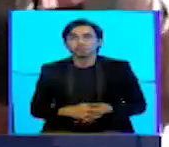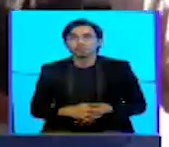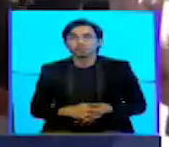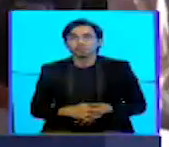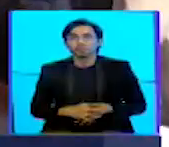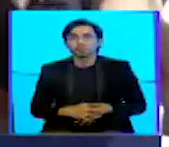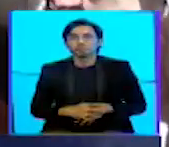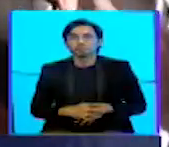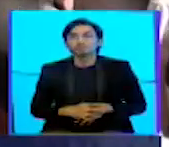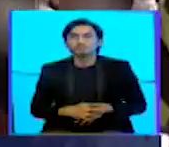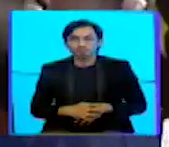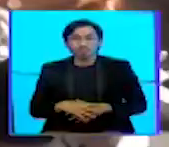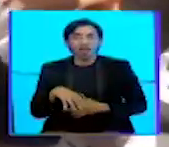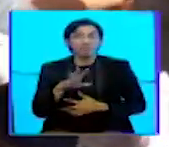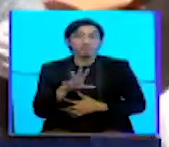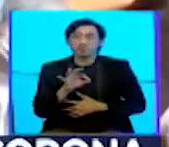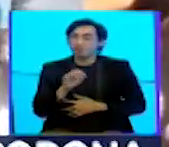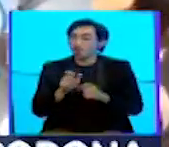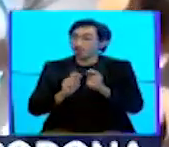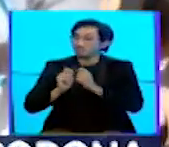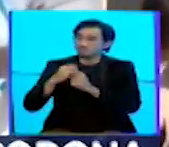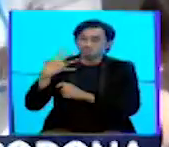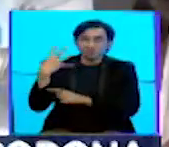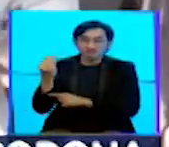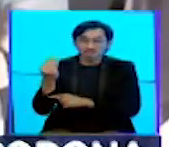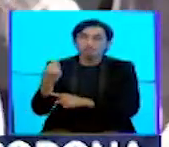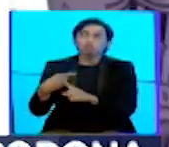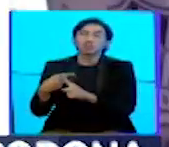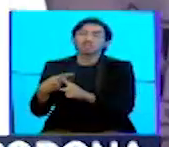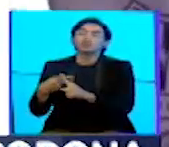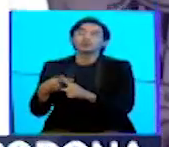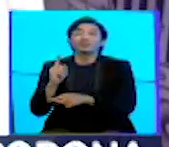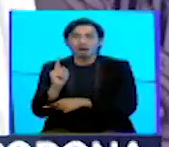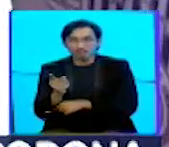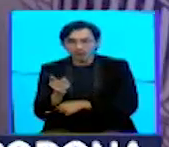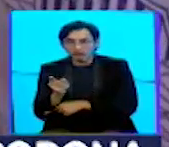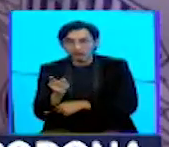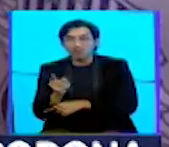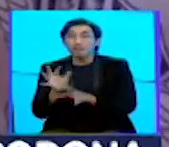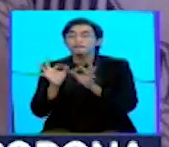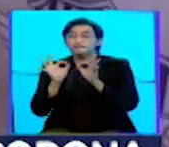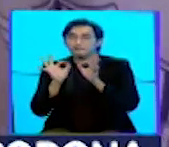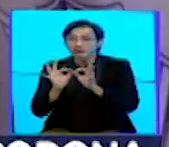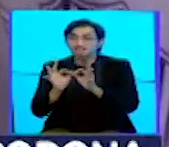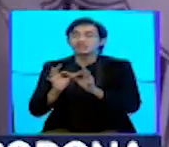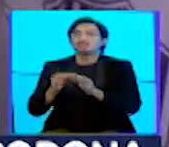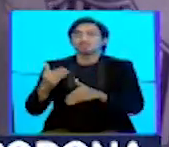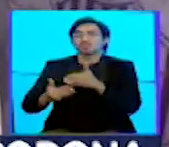Sebanyak 50 pemudik dinyatakan terpapar virus COVID-19 selama operasi penyekatan arus mudik lebaran di Provinsi Jawa